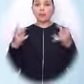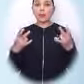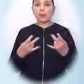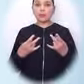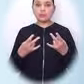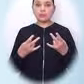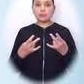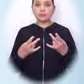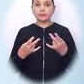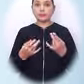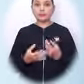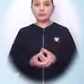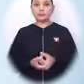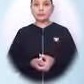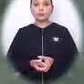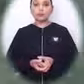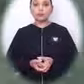необходимо